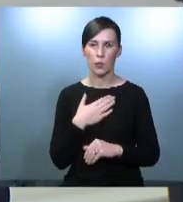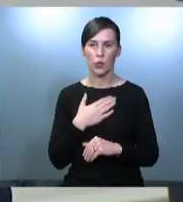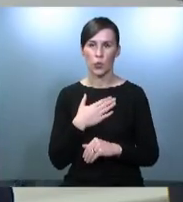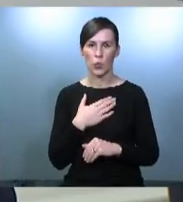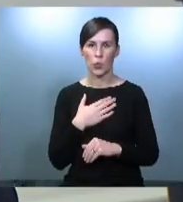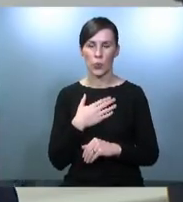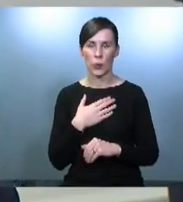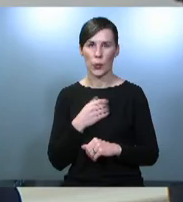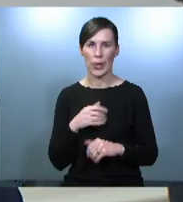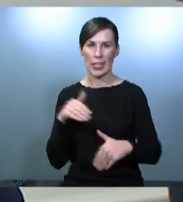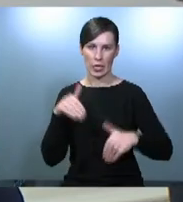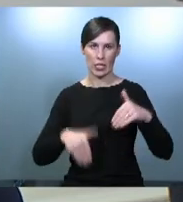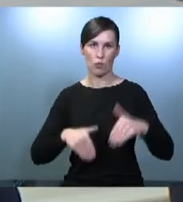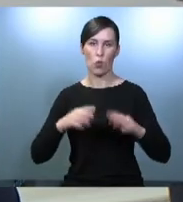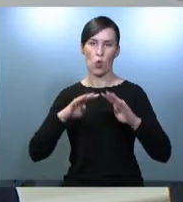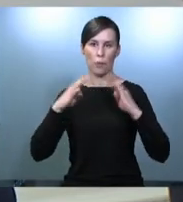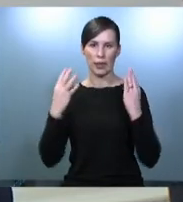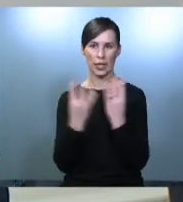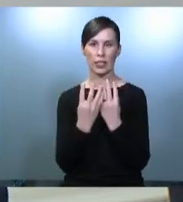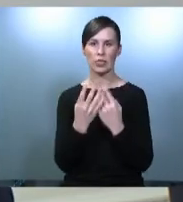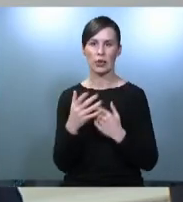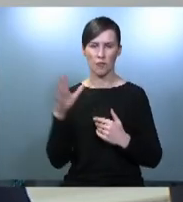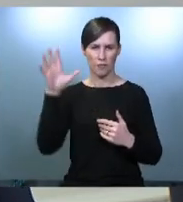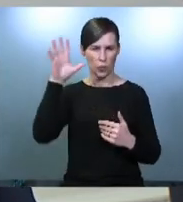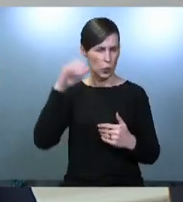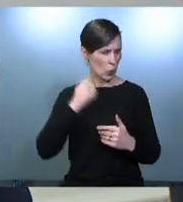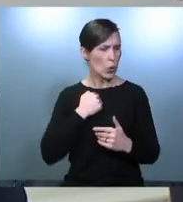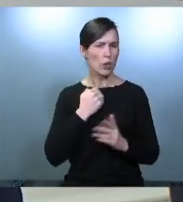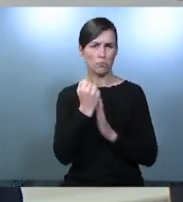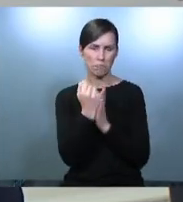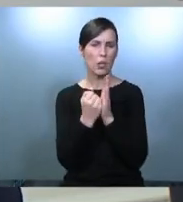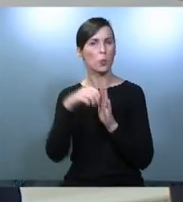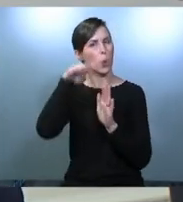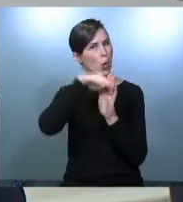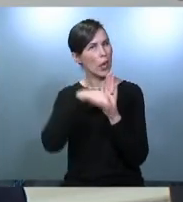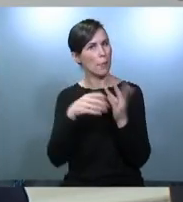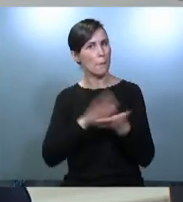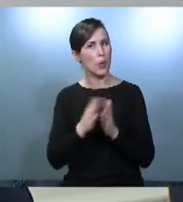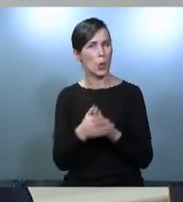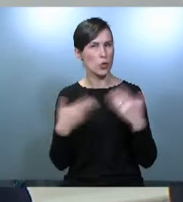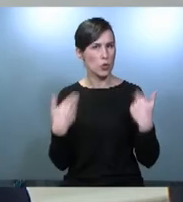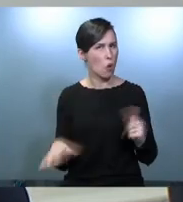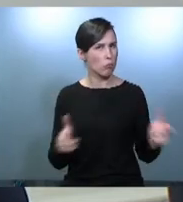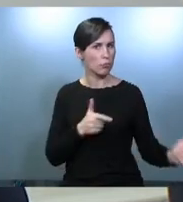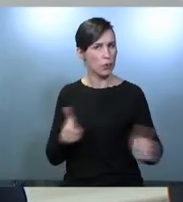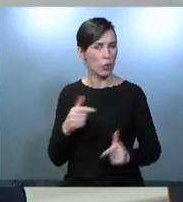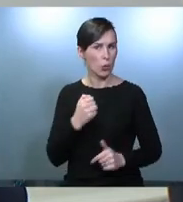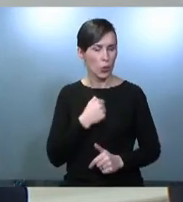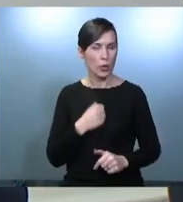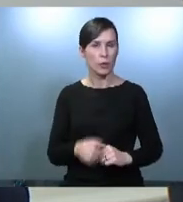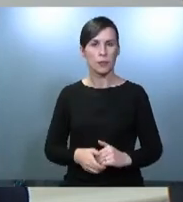yra paruošęs didelę programą, jos visos čia nedėstysiu, skirsiu kelis pagrindinius akcentus, kur mano nuomonėje